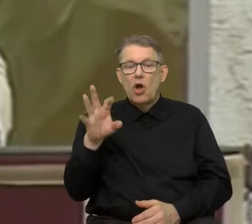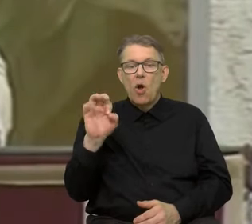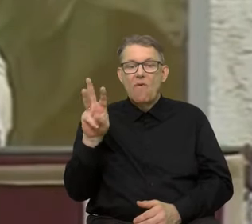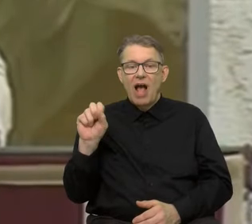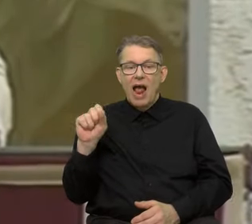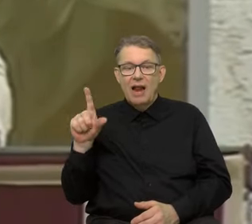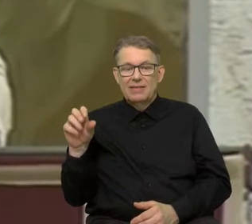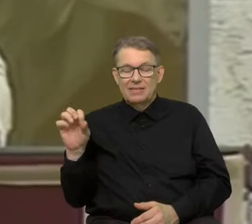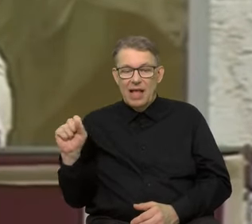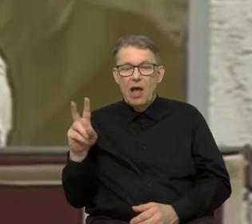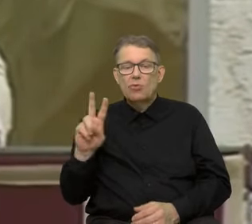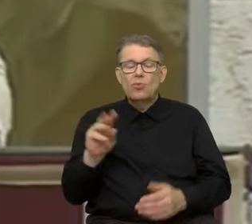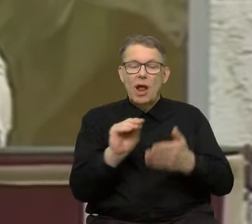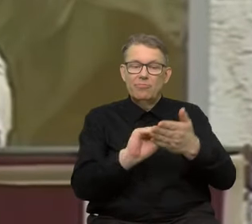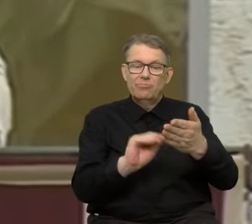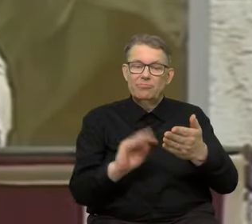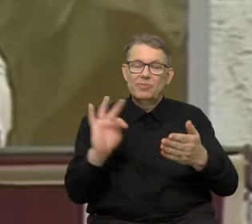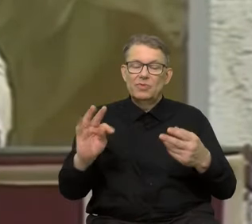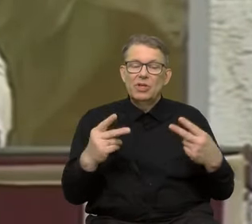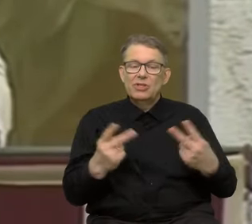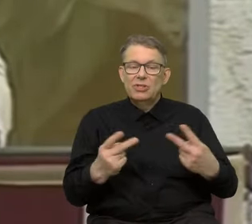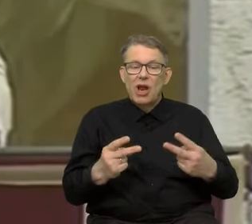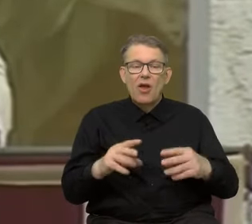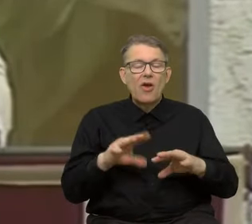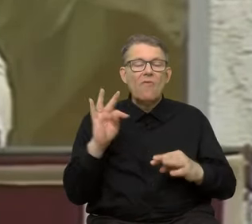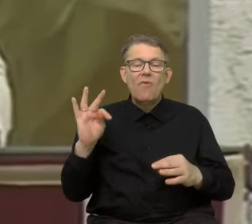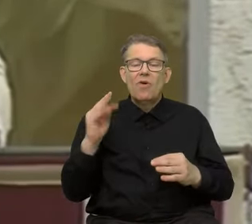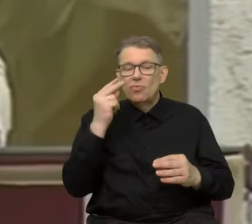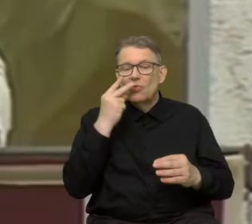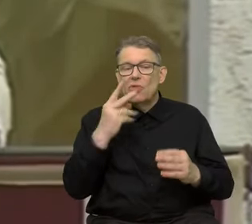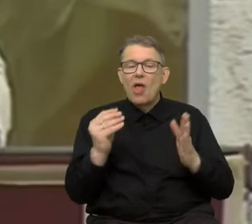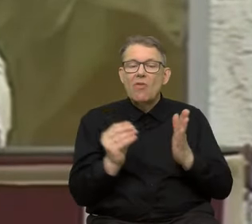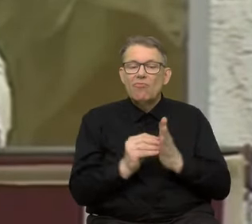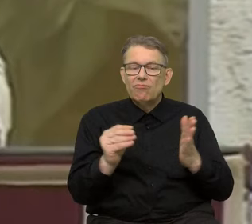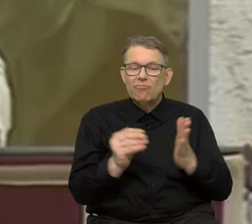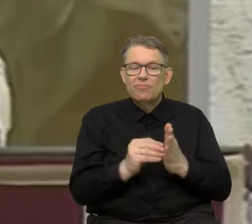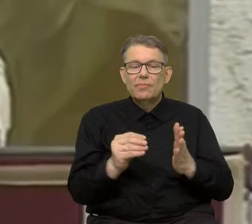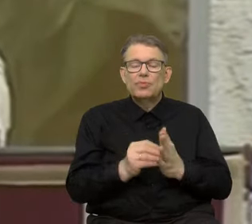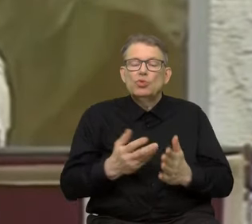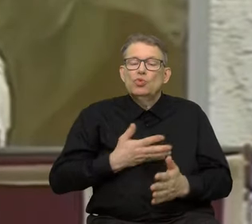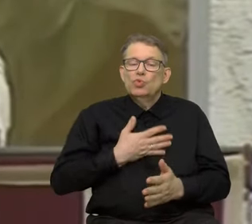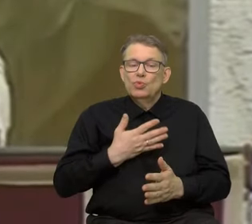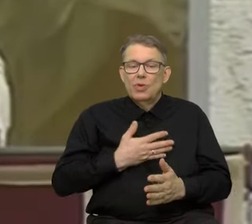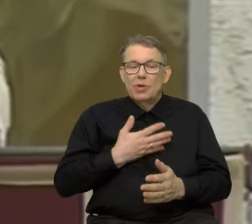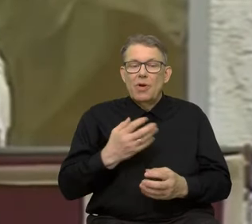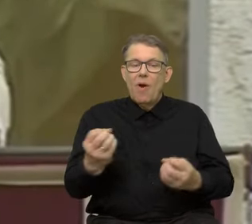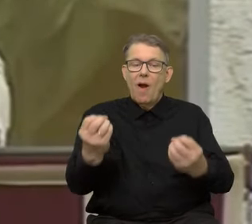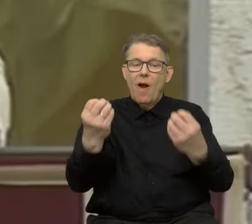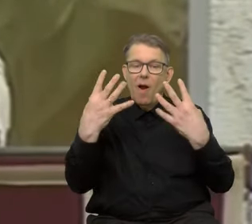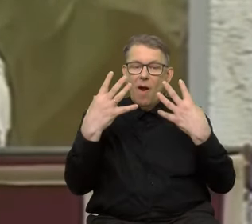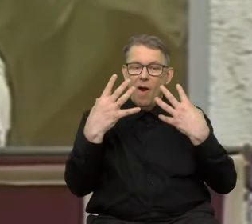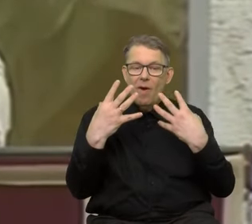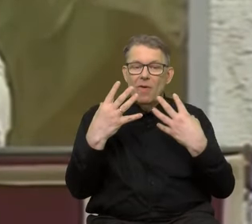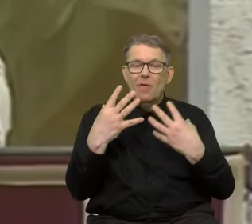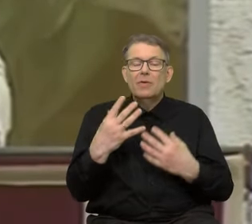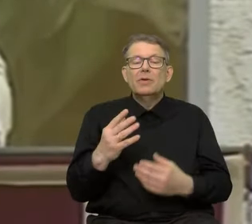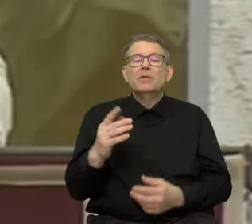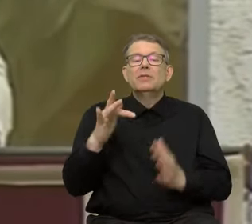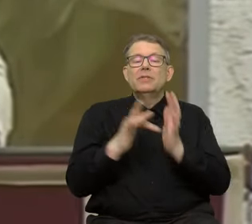cieliczku opisała ona swoje doświadczenia mistyczne i objawienia Jezusa